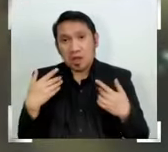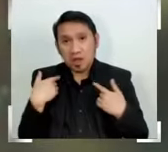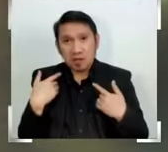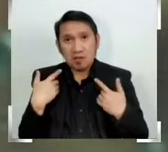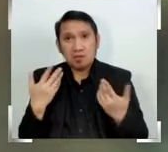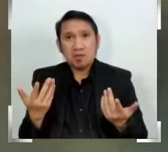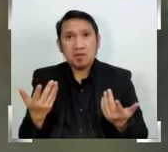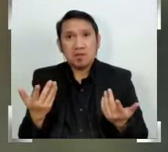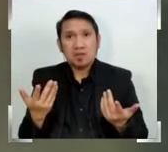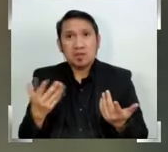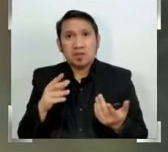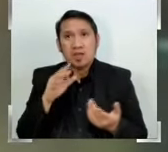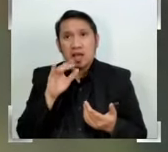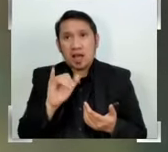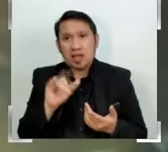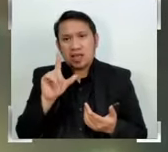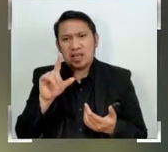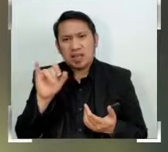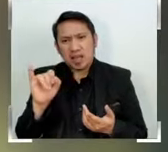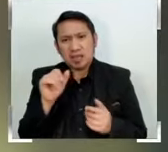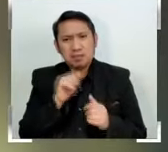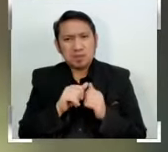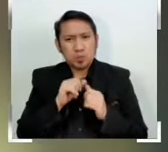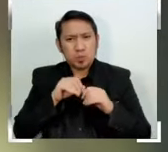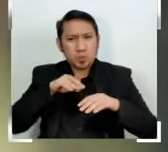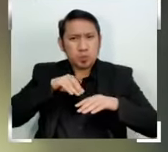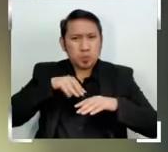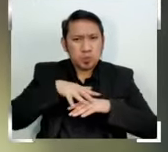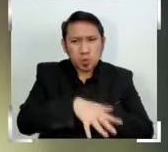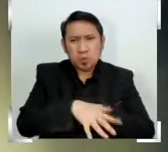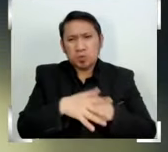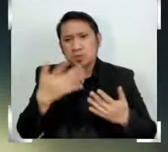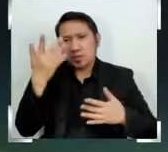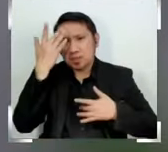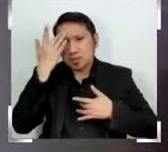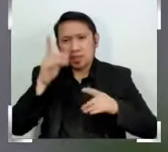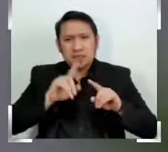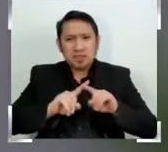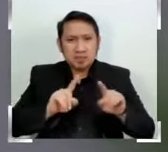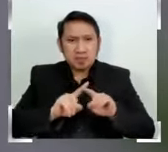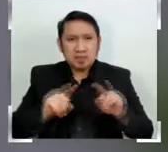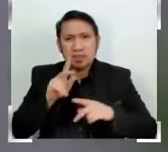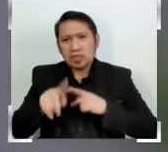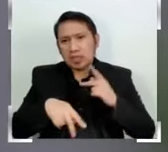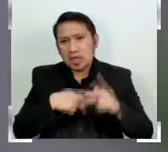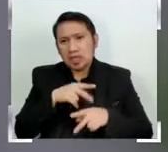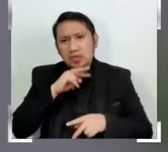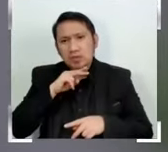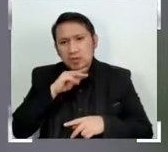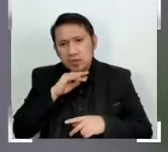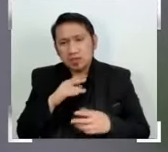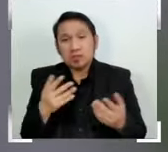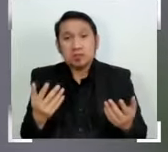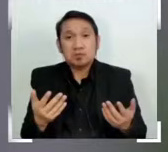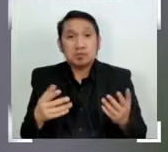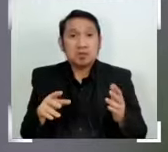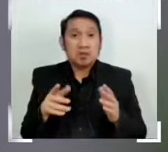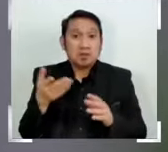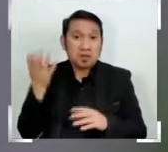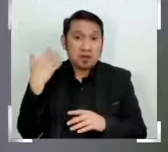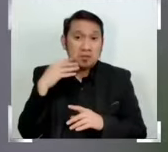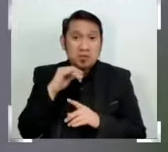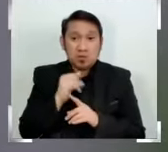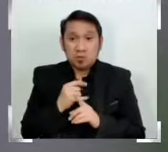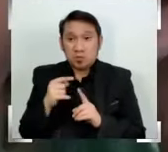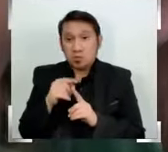o ILI, mga nakakahawang impeksyon dulot ng iba't ibang uri ng virus o bakterya. Ang mga naitalang kaso mula January hanggang October 13